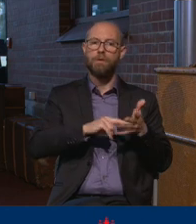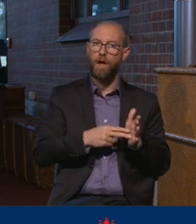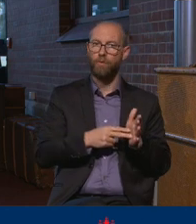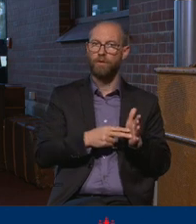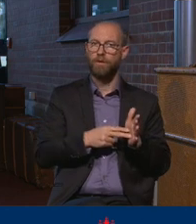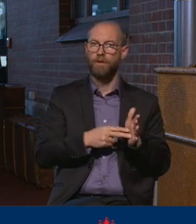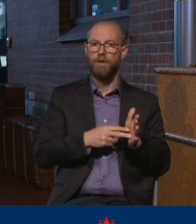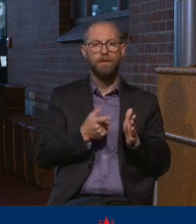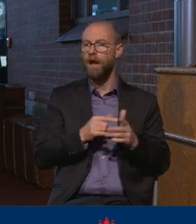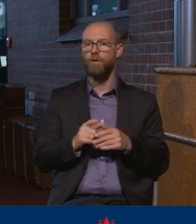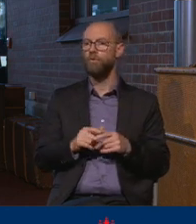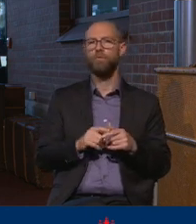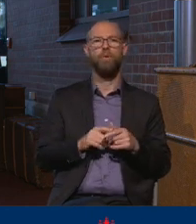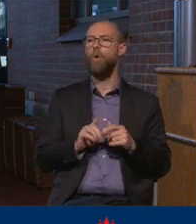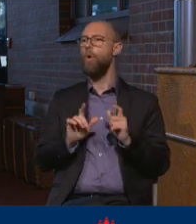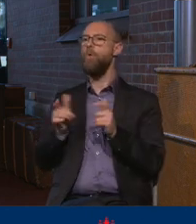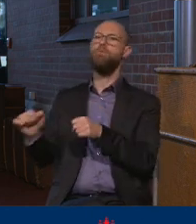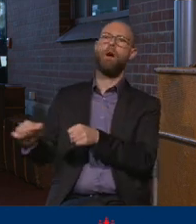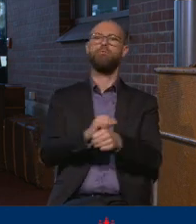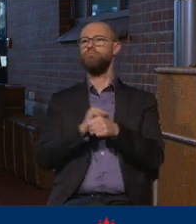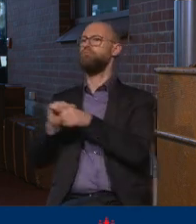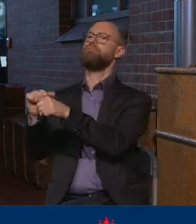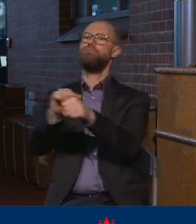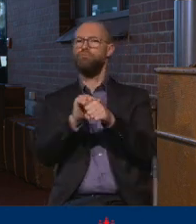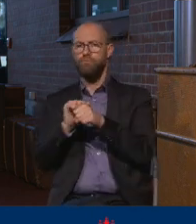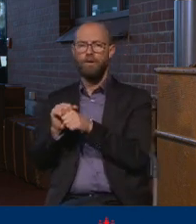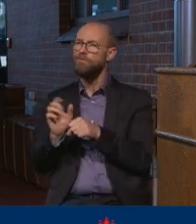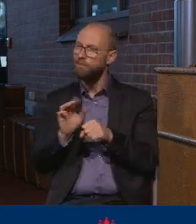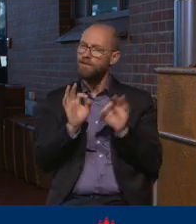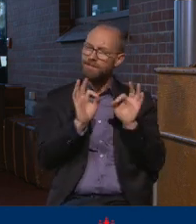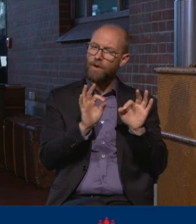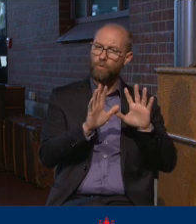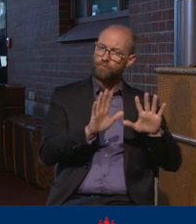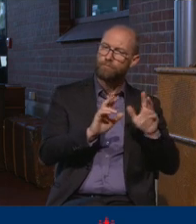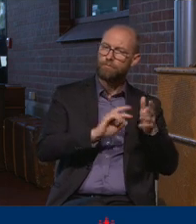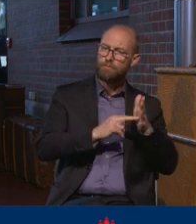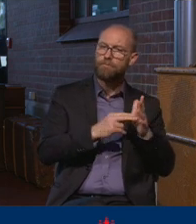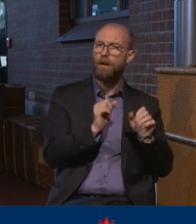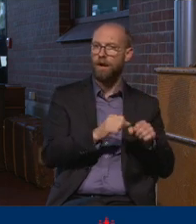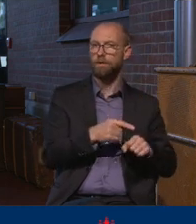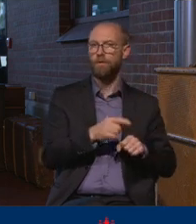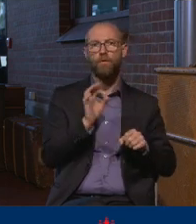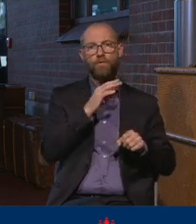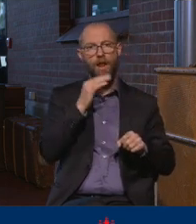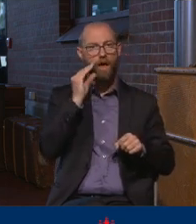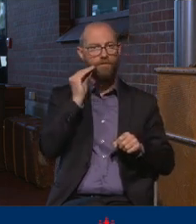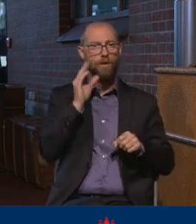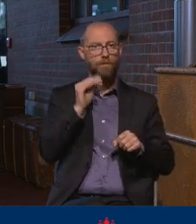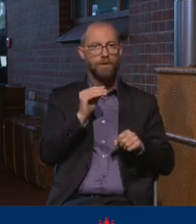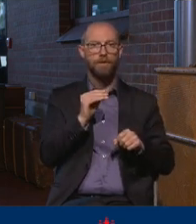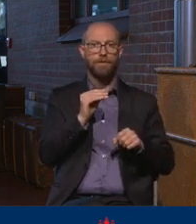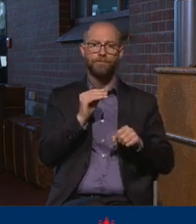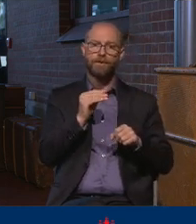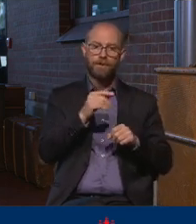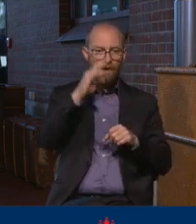alles niveau zu fahren sondern das meistens sehr gut hinkriegen und auch eine gute erfahrung haben mit beteiligung von